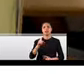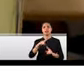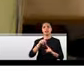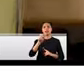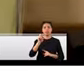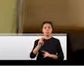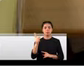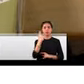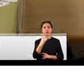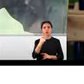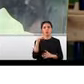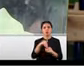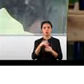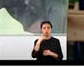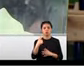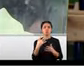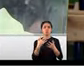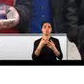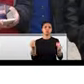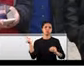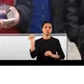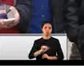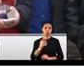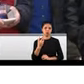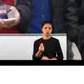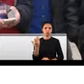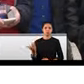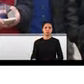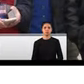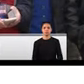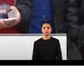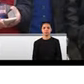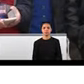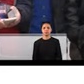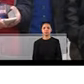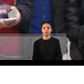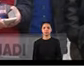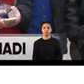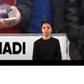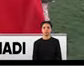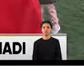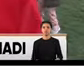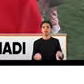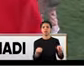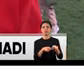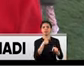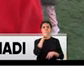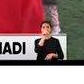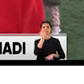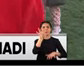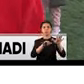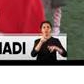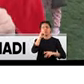%2 oy alarak seçimi kaybeden tarafta oldu. Toplam alanları var da kağıt üzerinde. Dağcı Nasuh Mahruki bağımsız aday